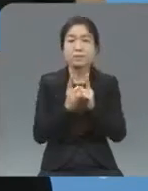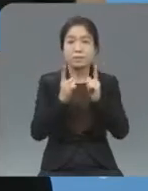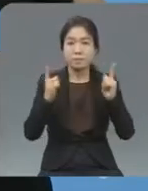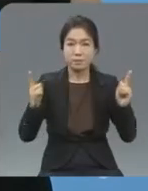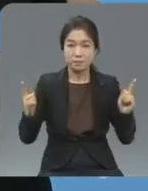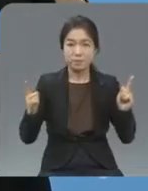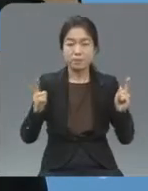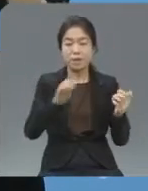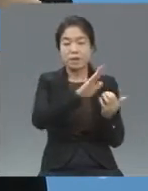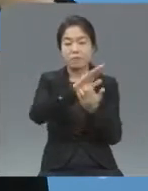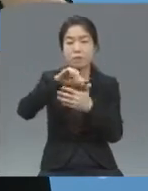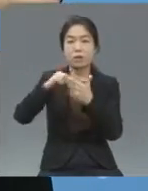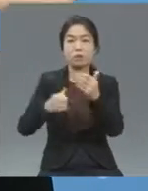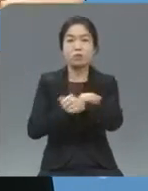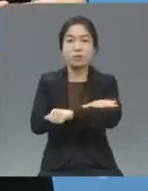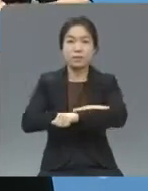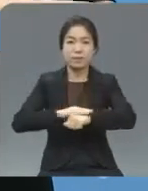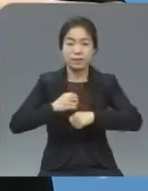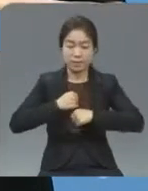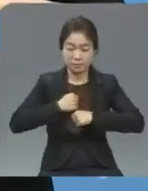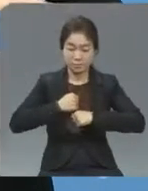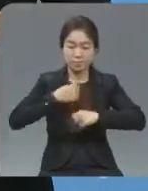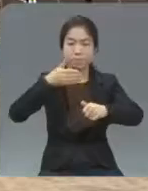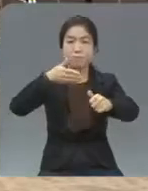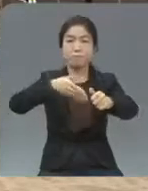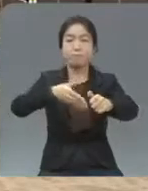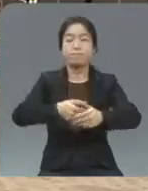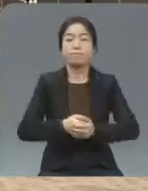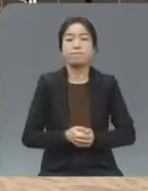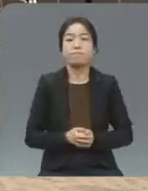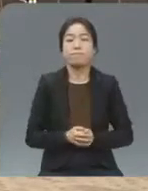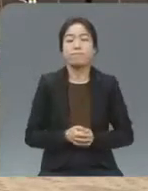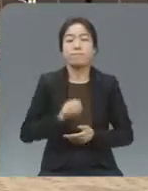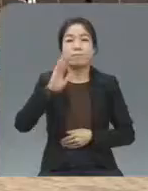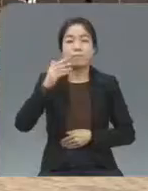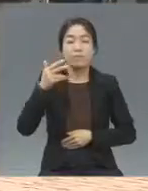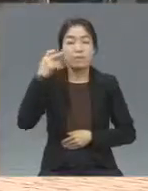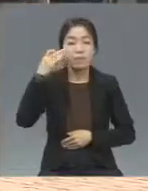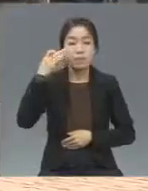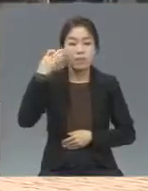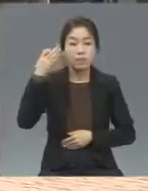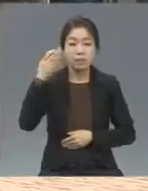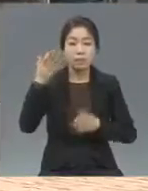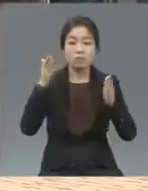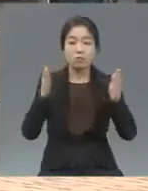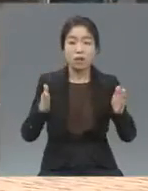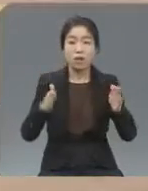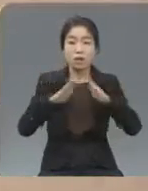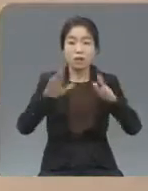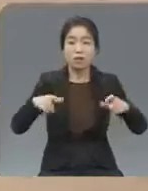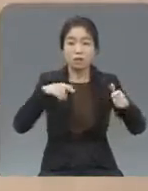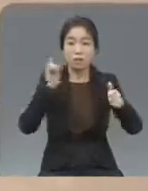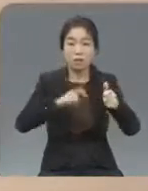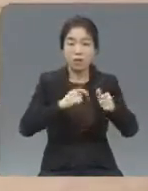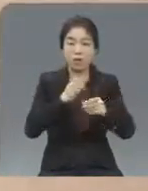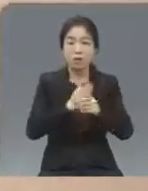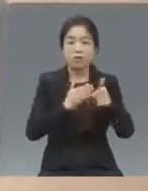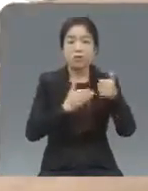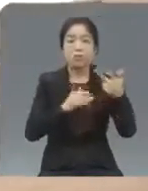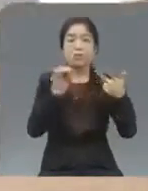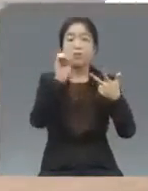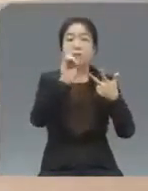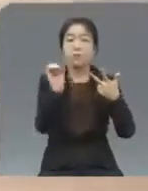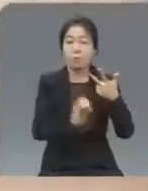등 방역수칙의 철저한 준수와 더불어서 최근 2주간 전남에서 발생한 확진자 가운데